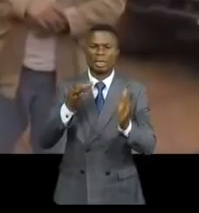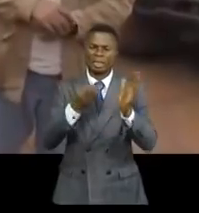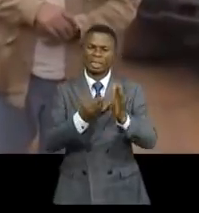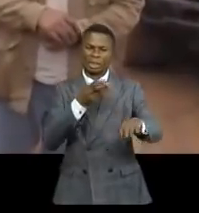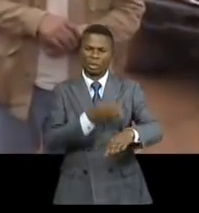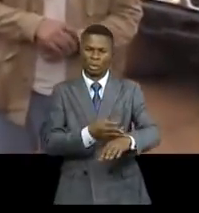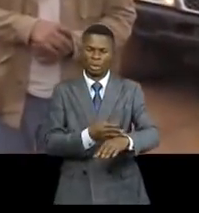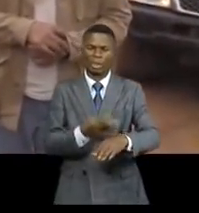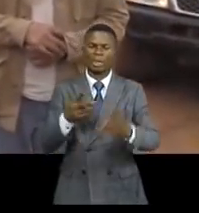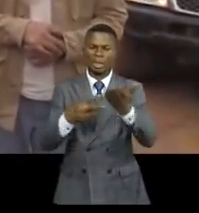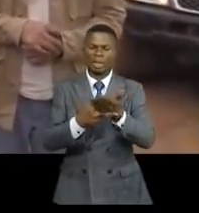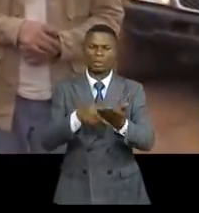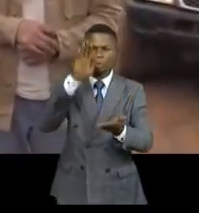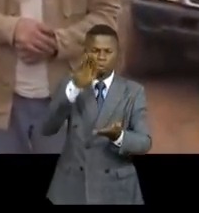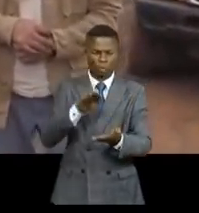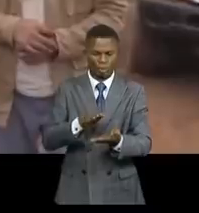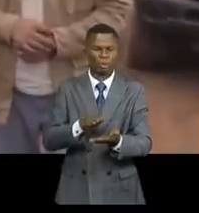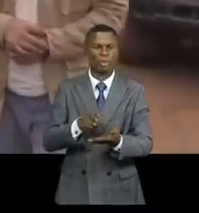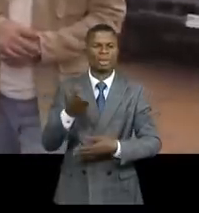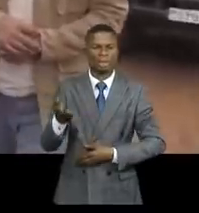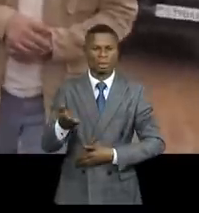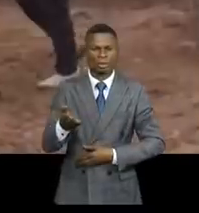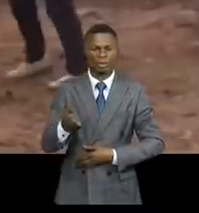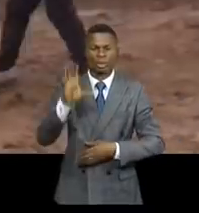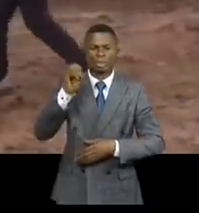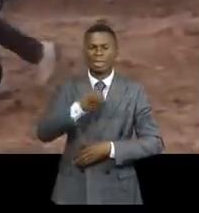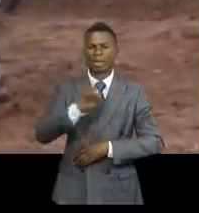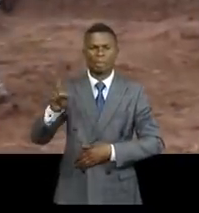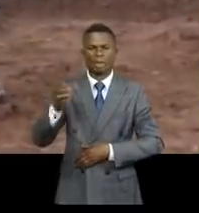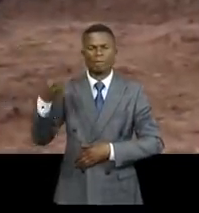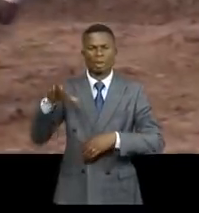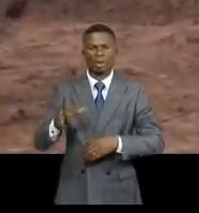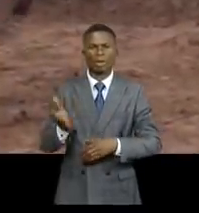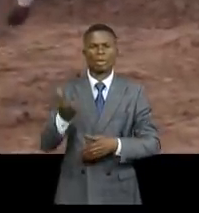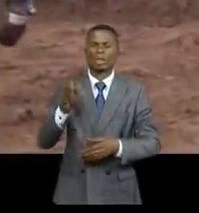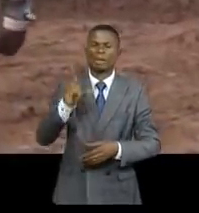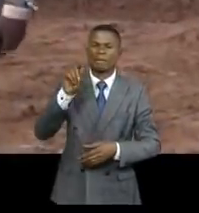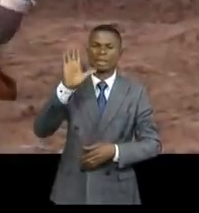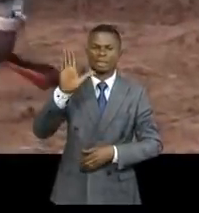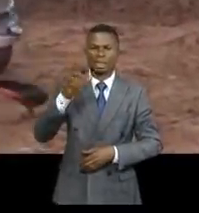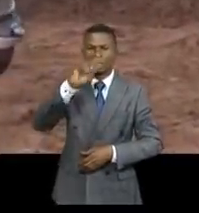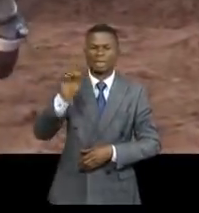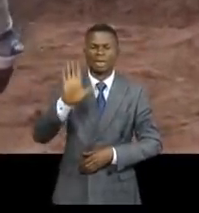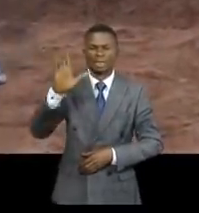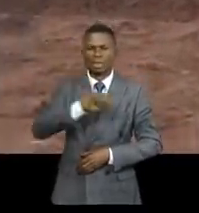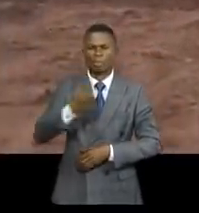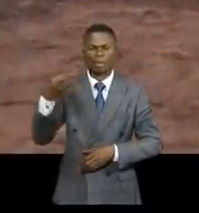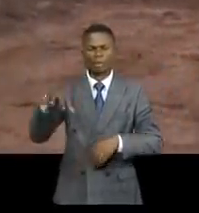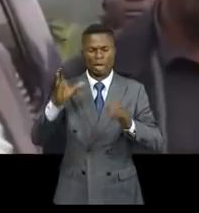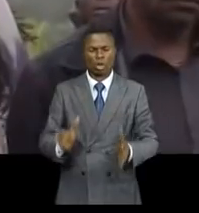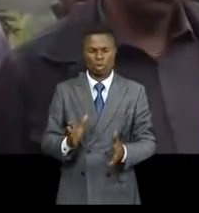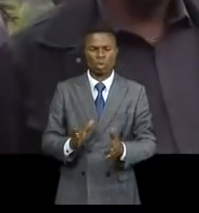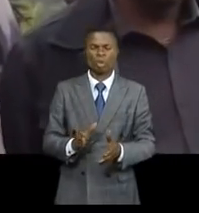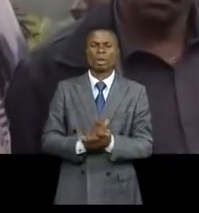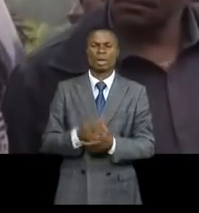prix des transports a été subitement revu à la baisse. Au lieu de 50 000 francs, il se négocie à 25 et 35 000 francs selon le véhicule.